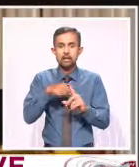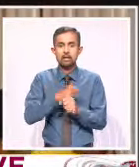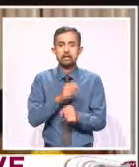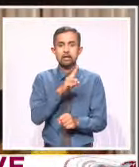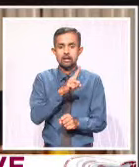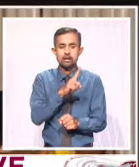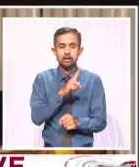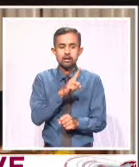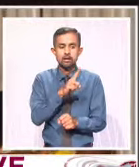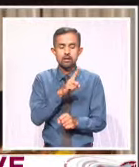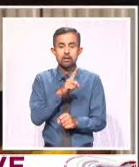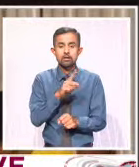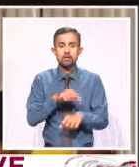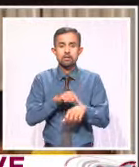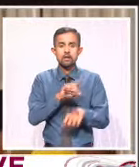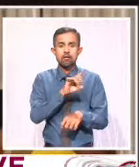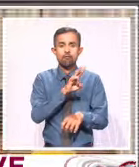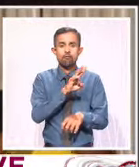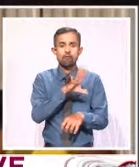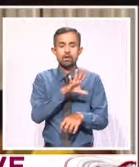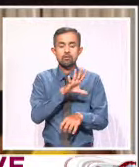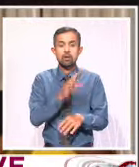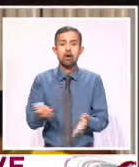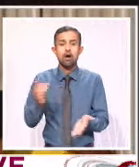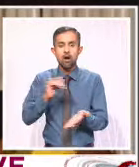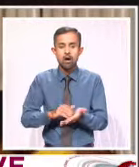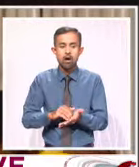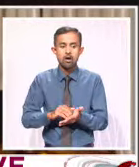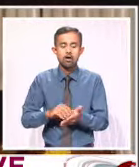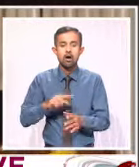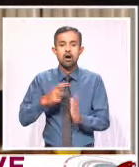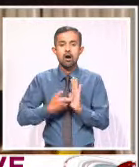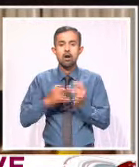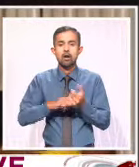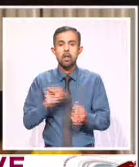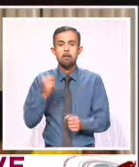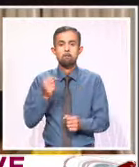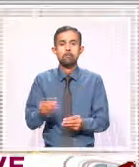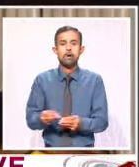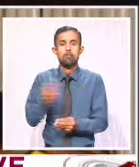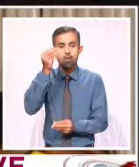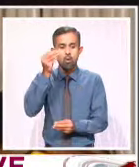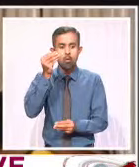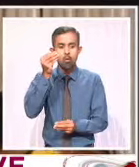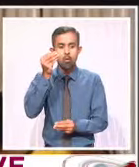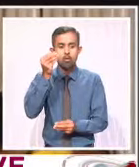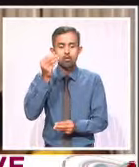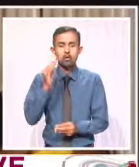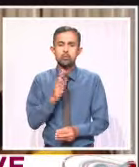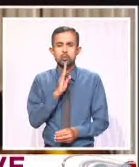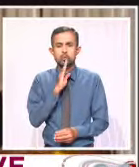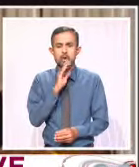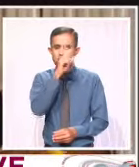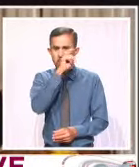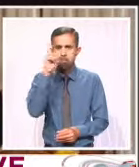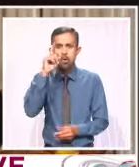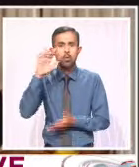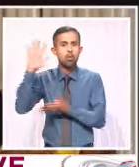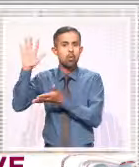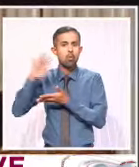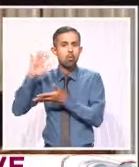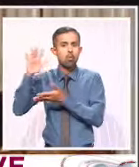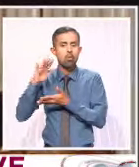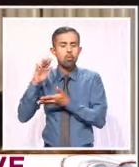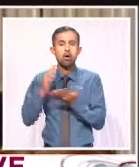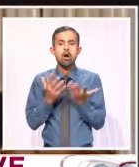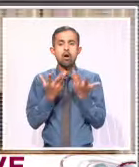කිලෝග්‍රෑම් එකක් සඳහා පැවති 125ක බදු ප්‍රමාණය යලිත්වරක් රුපියල් 50 දක්වා ඉහළ දමනු ලැබුවා. සාමාන්‍යයෙන් මසකට ආනයනය කරනු